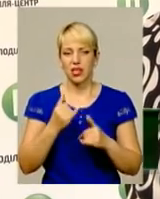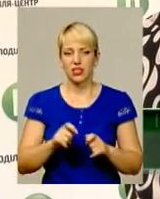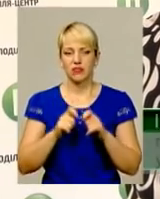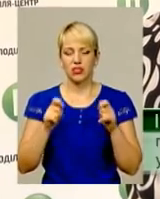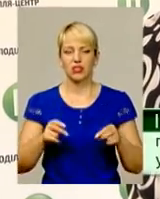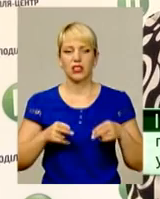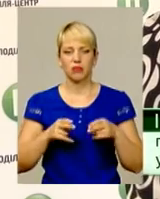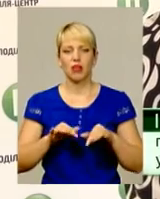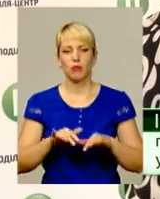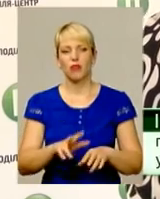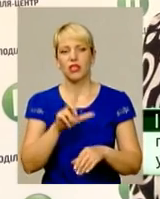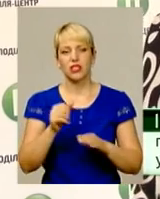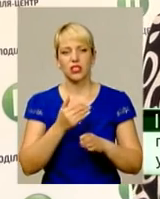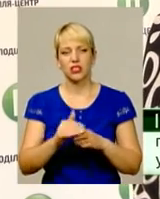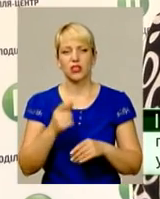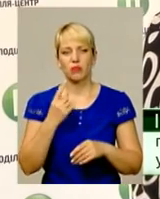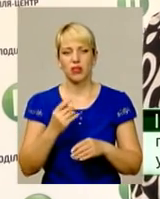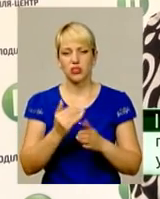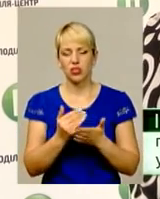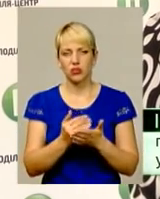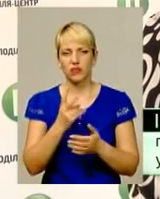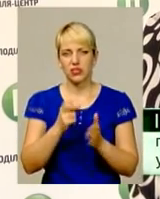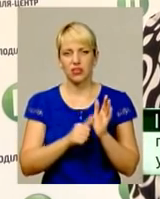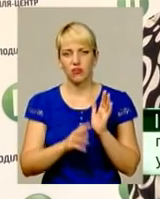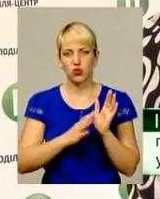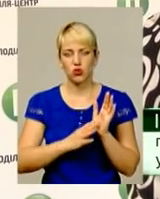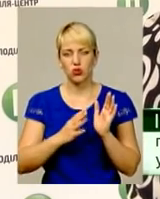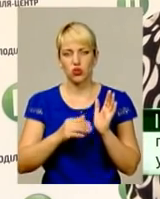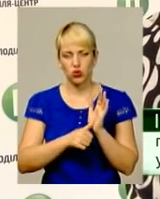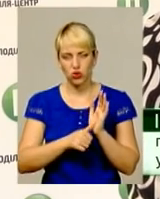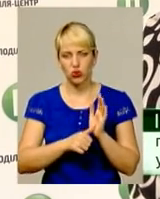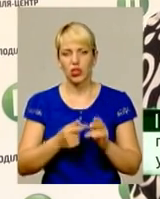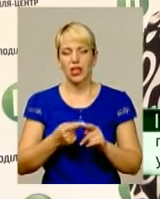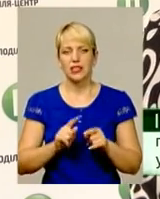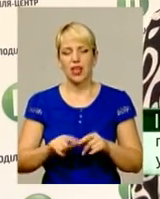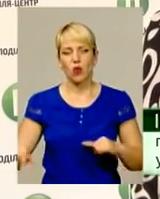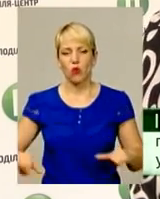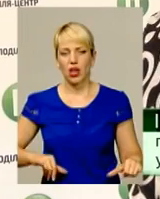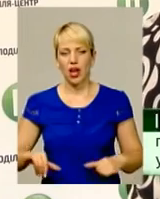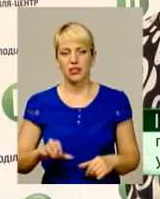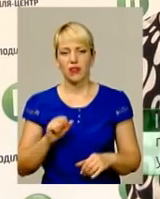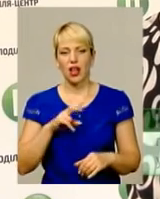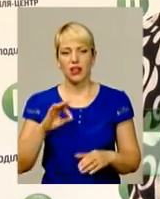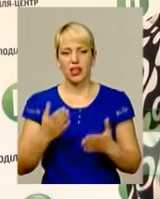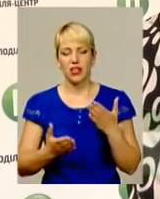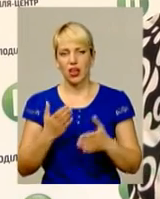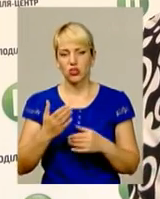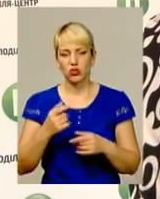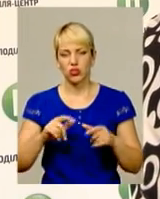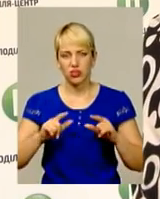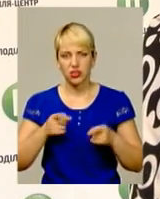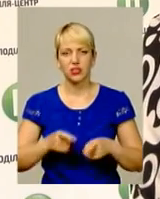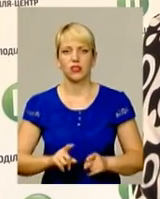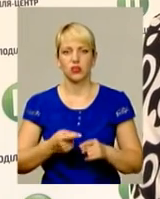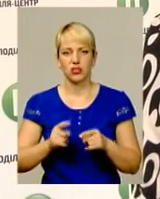кримінальне провадження за частиною першої статті 296 Кримінального кодексу України. Це хуліганство, але у випадку, якщо це дійсно